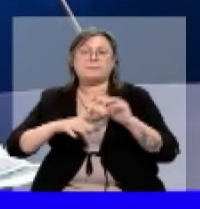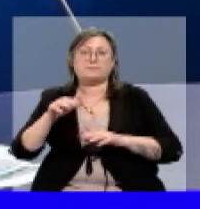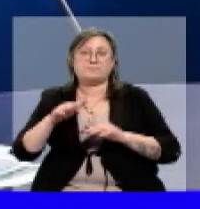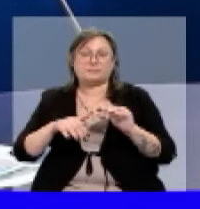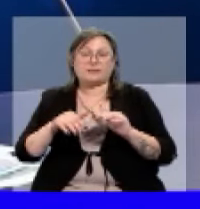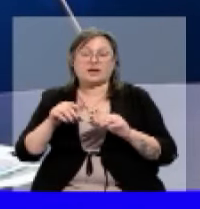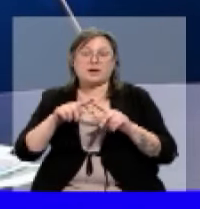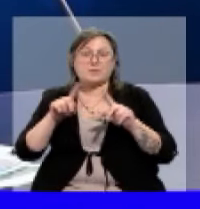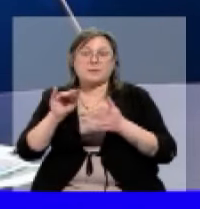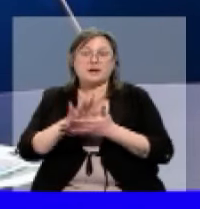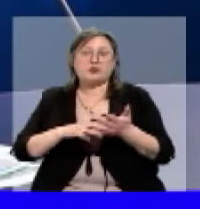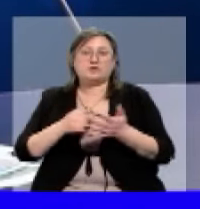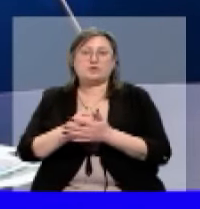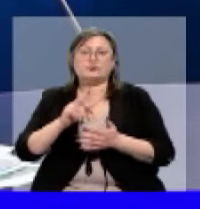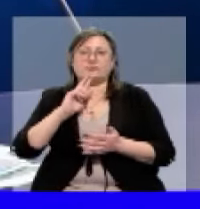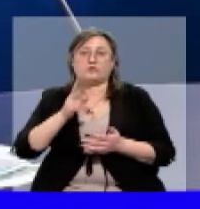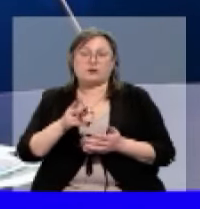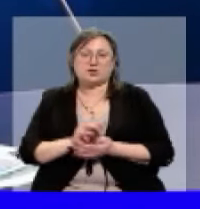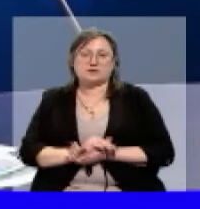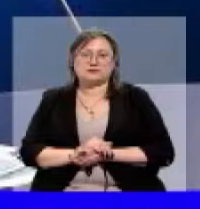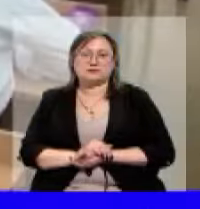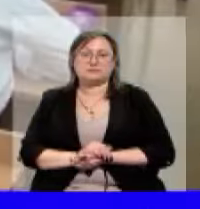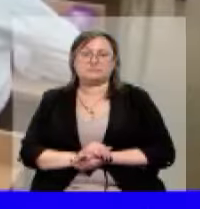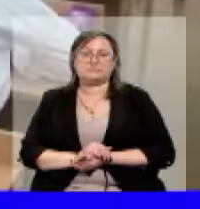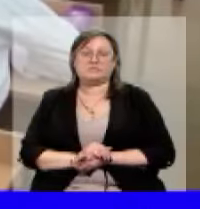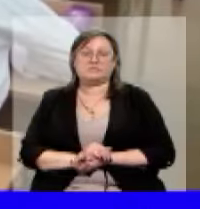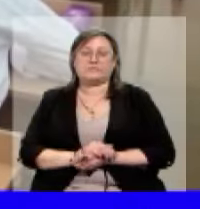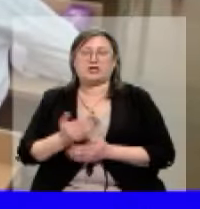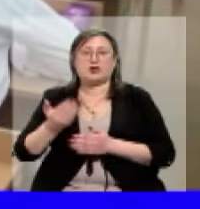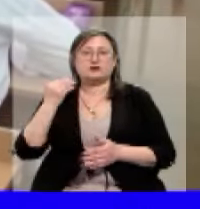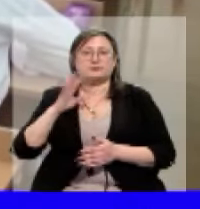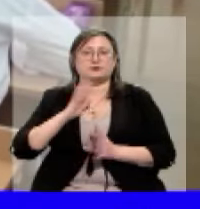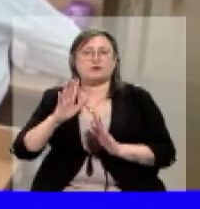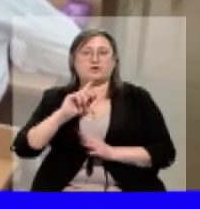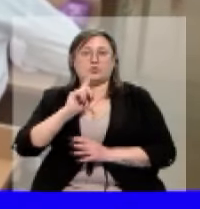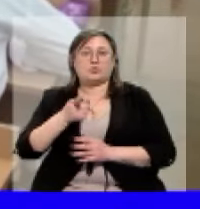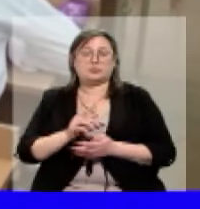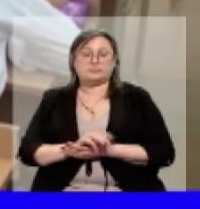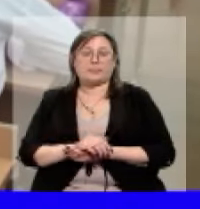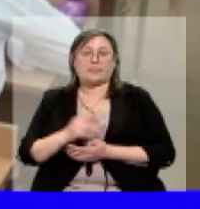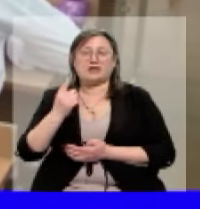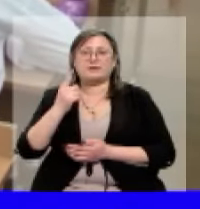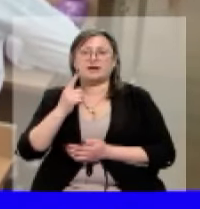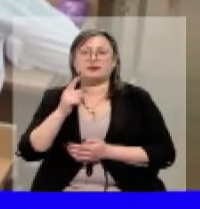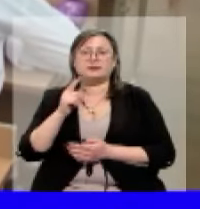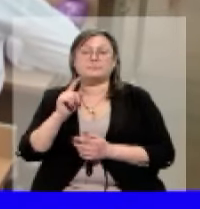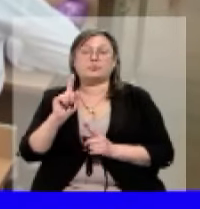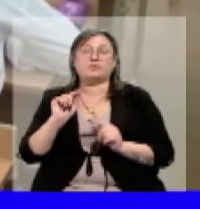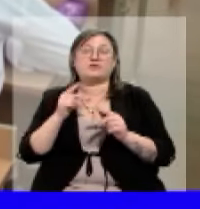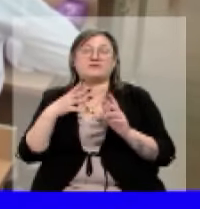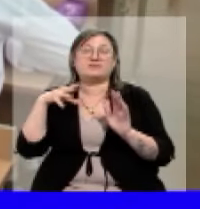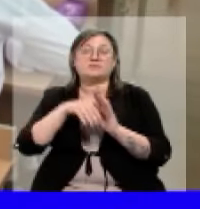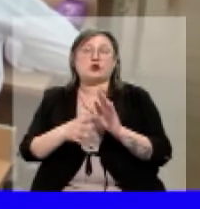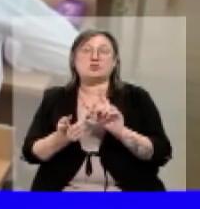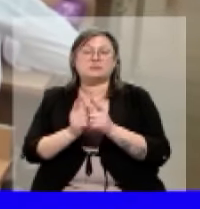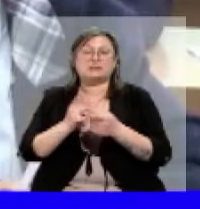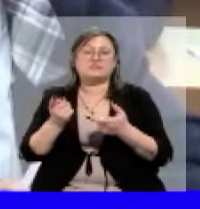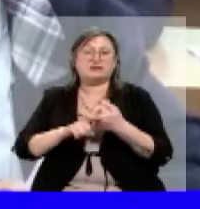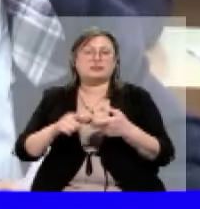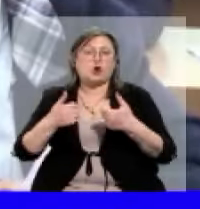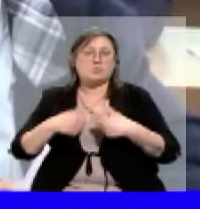Бұл бұған дейін 1 жылдық мерзімде ғана болатын. Орын алған өзгерістердің алғашқысы комиссияларға байланысты. Олар